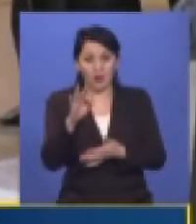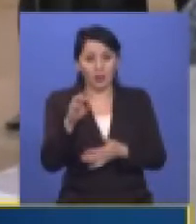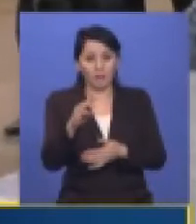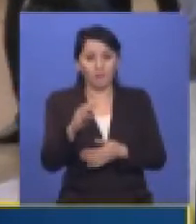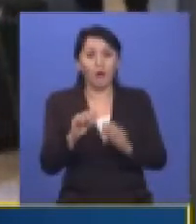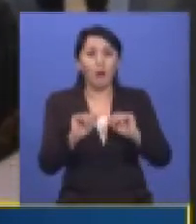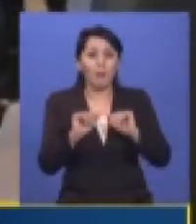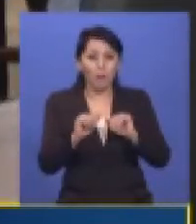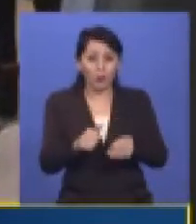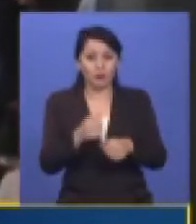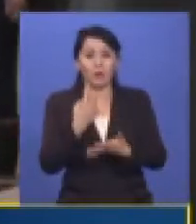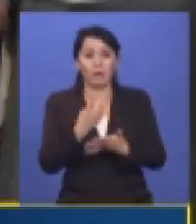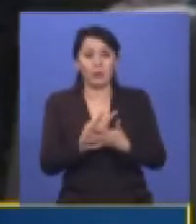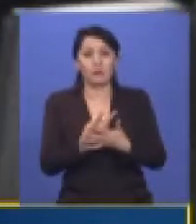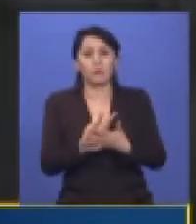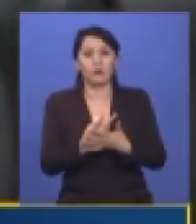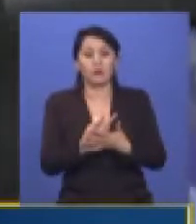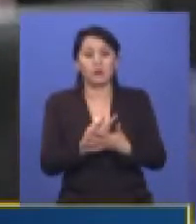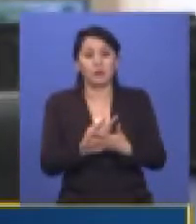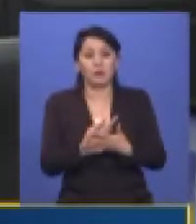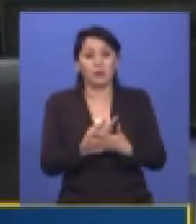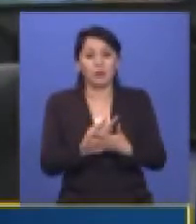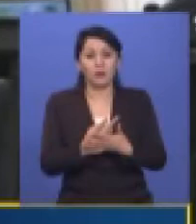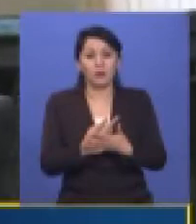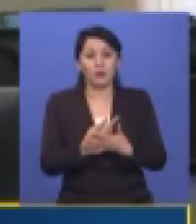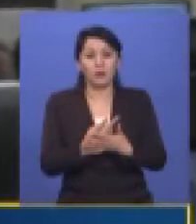все выгрузить, просмотреть. И по направлению наряда по